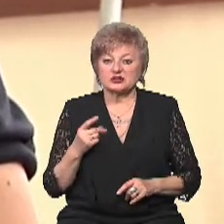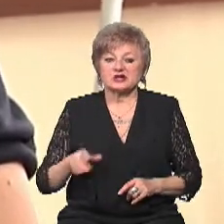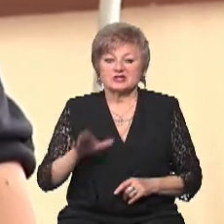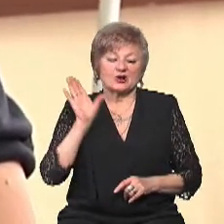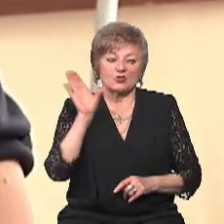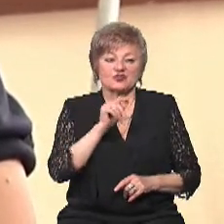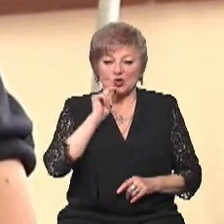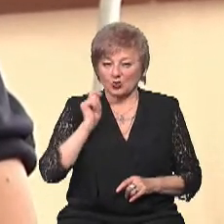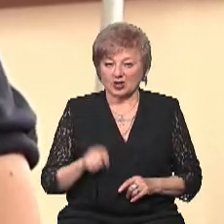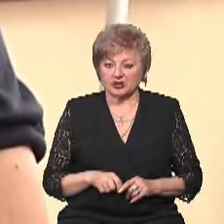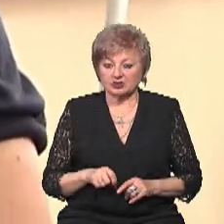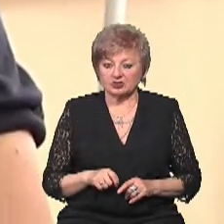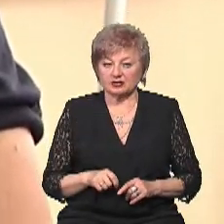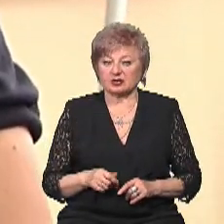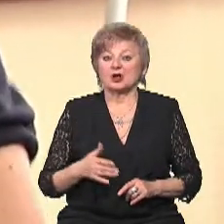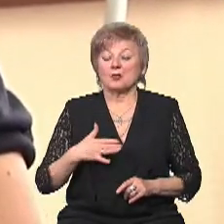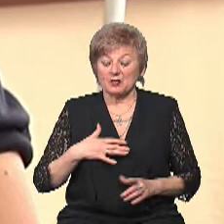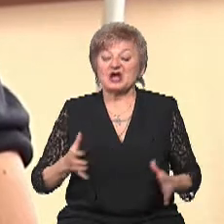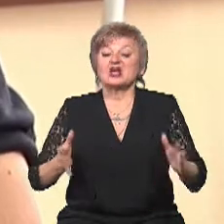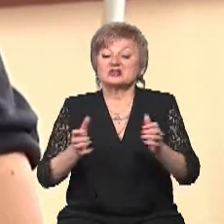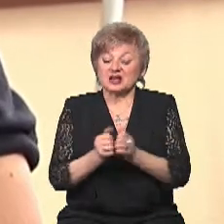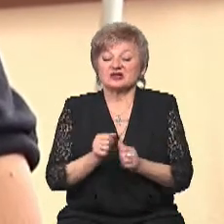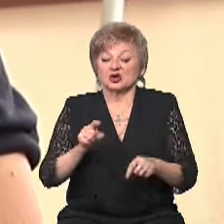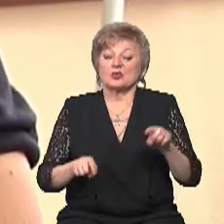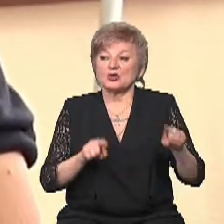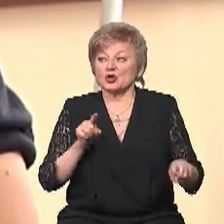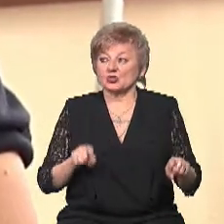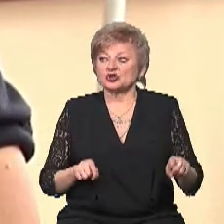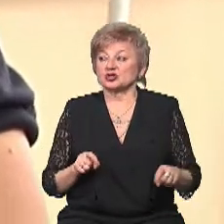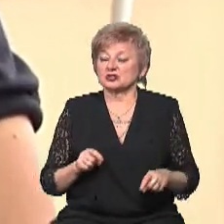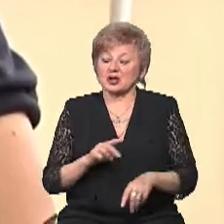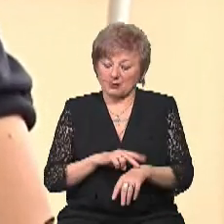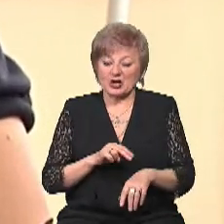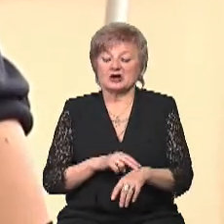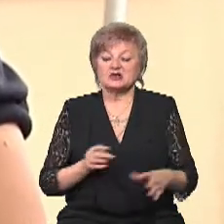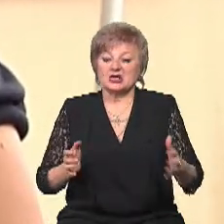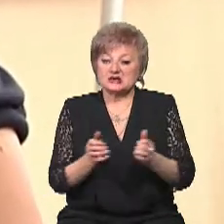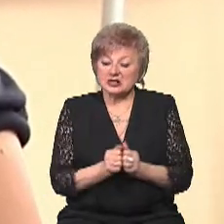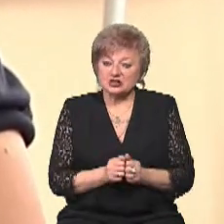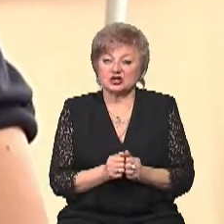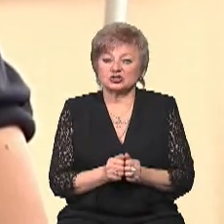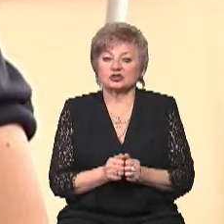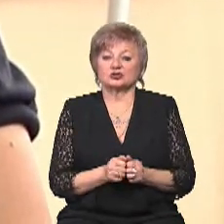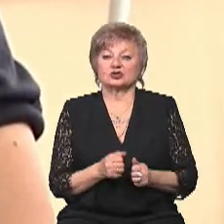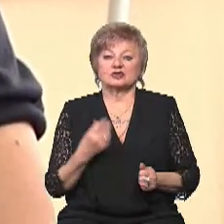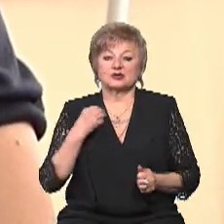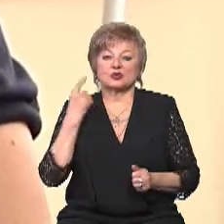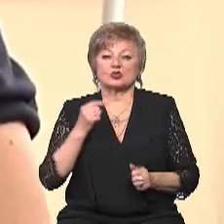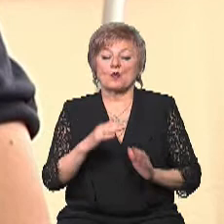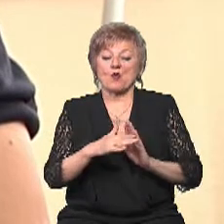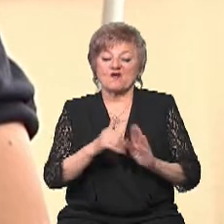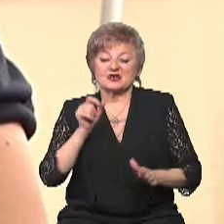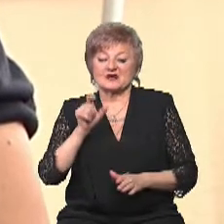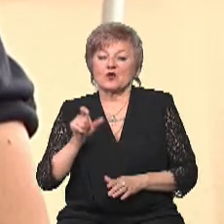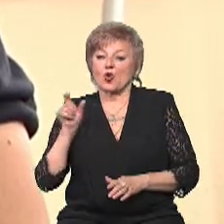Украины, мы их задерживаем периодически, патрульная полиция задерживает их из Запорожской области, и по вызову граждан, по